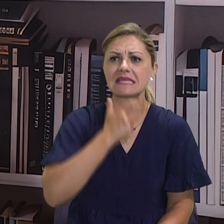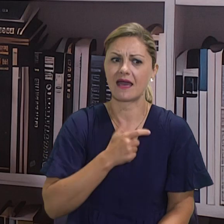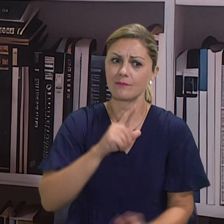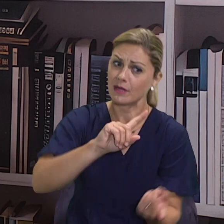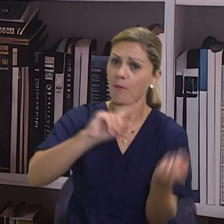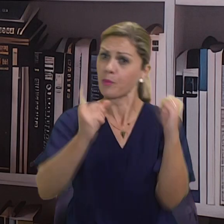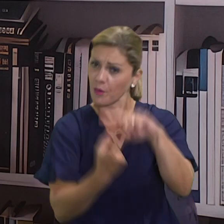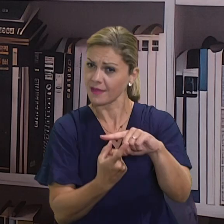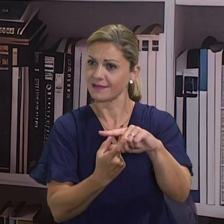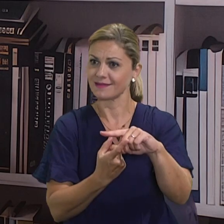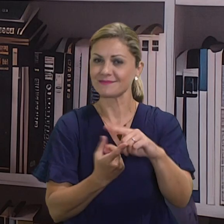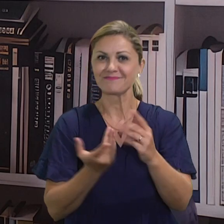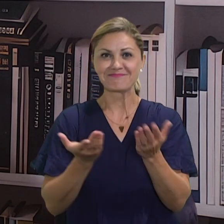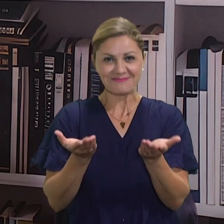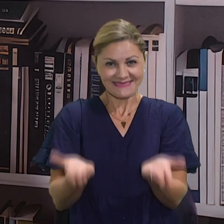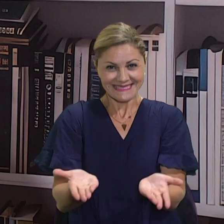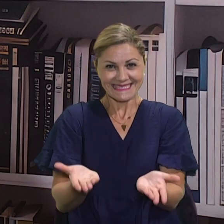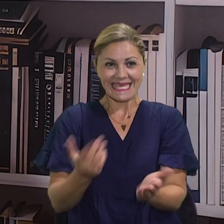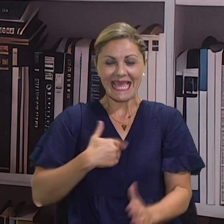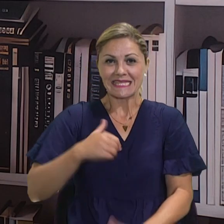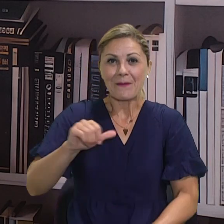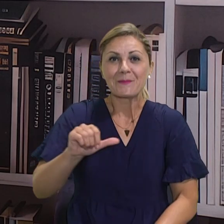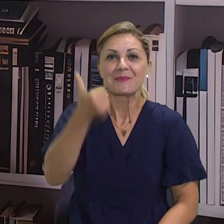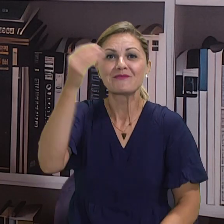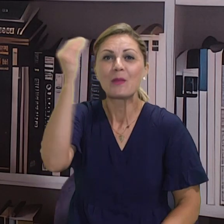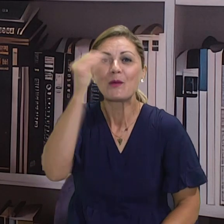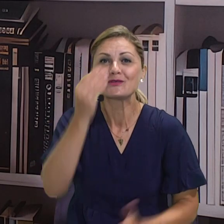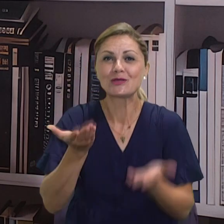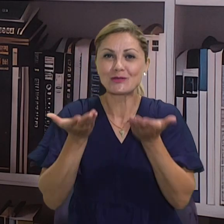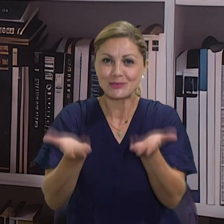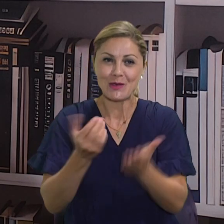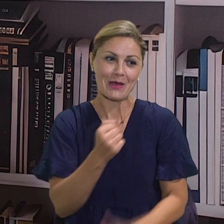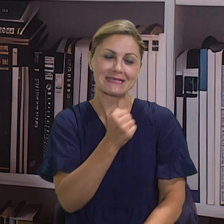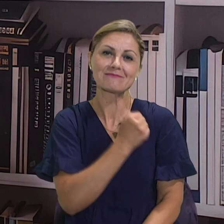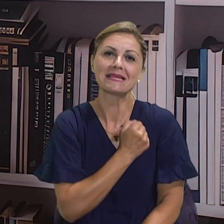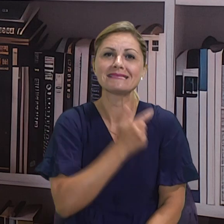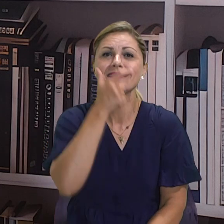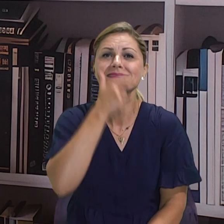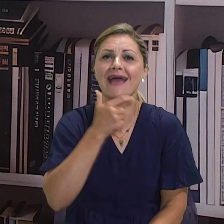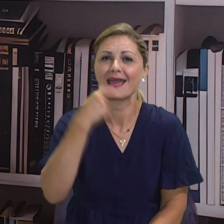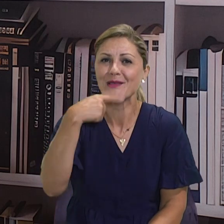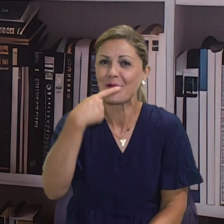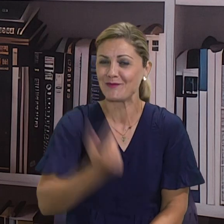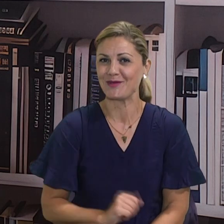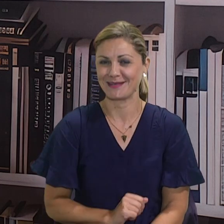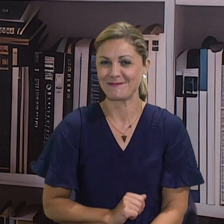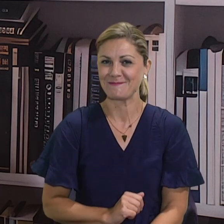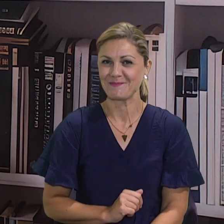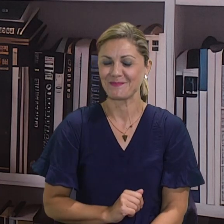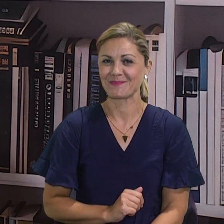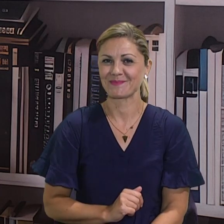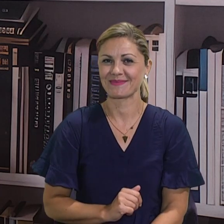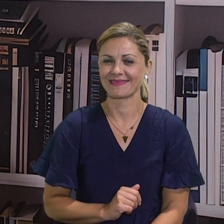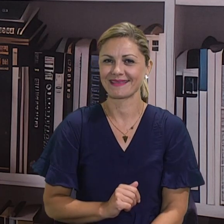ga uči da govori na standard. Eto, to je oni obrnuti put mene od neki drugi koji sad uče čakavicu da bi mogli pisati,